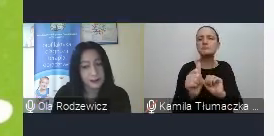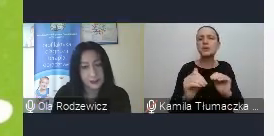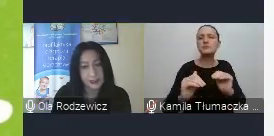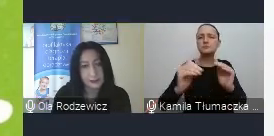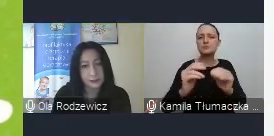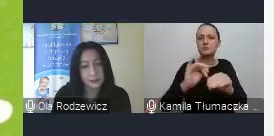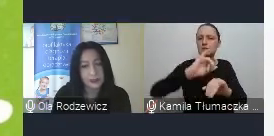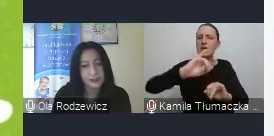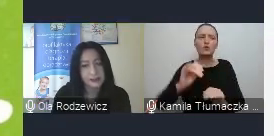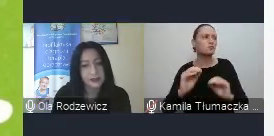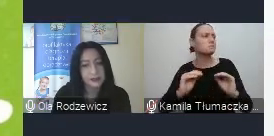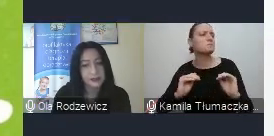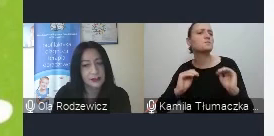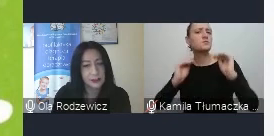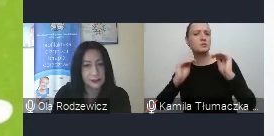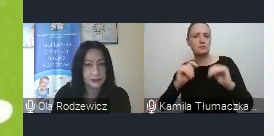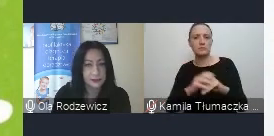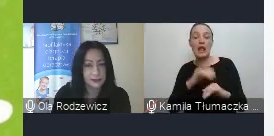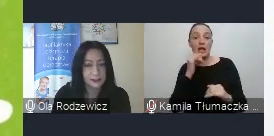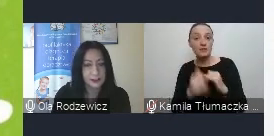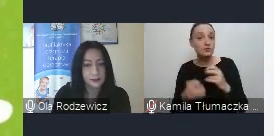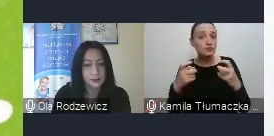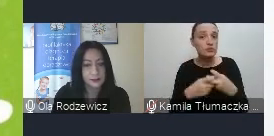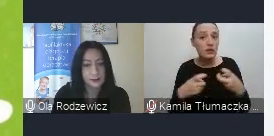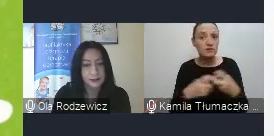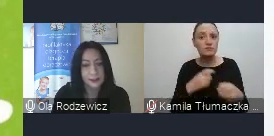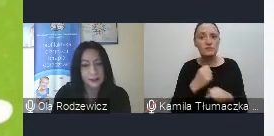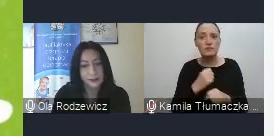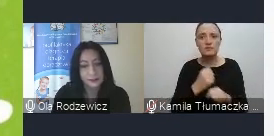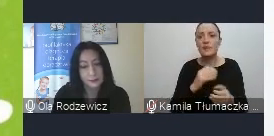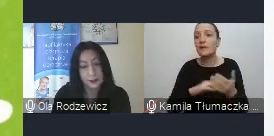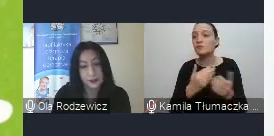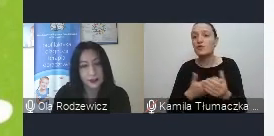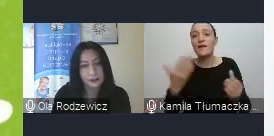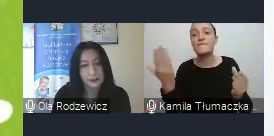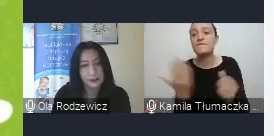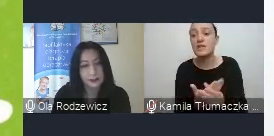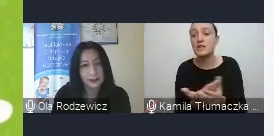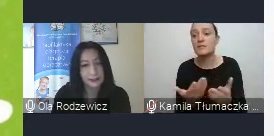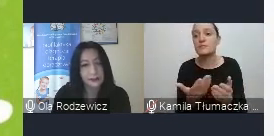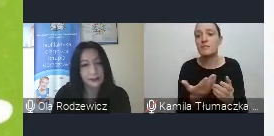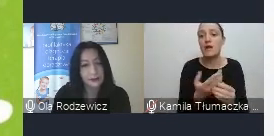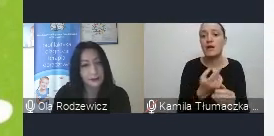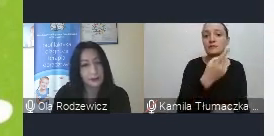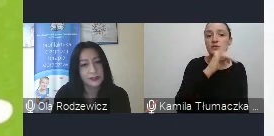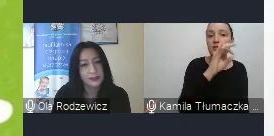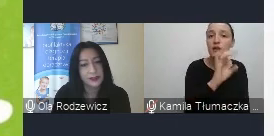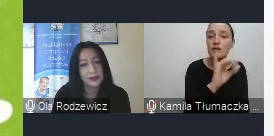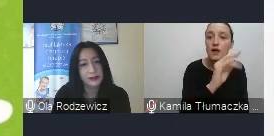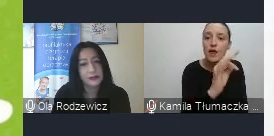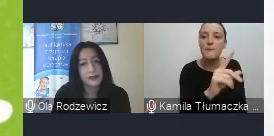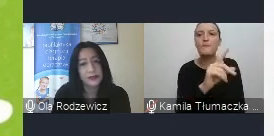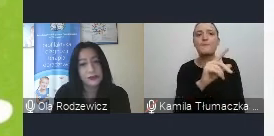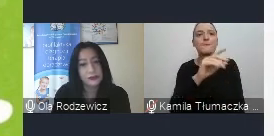takie materiały do pracy zdalnej, jak materiały firmy wcześniej Young Digital Planet,